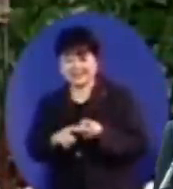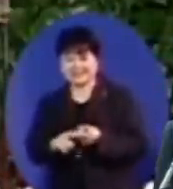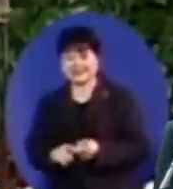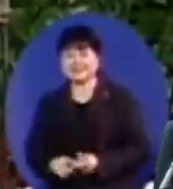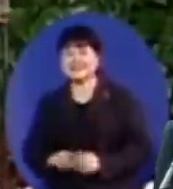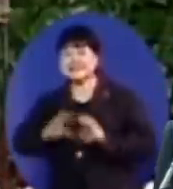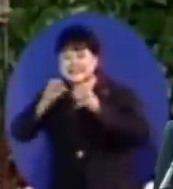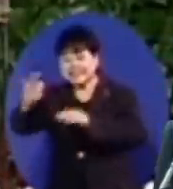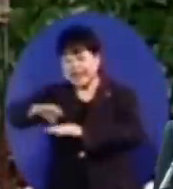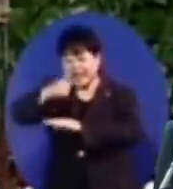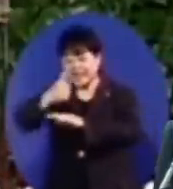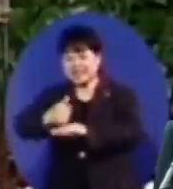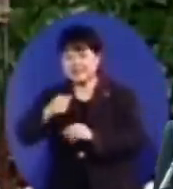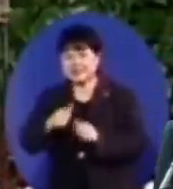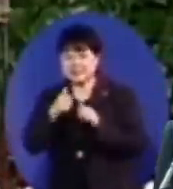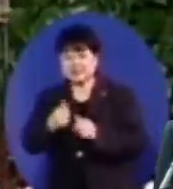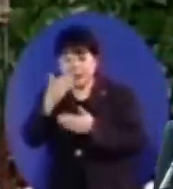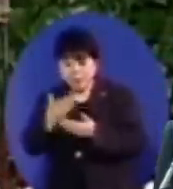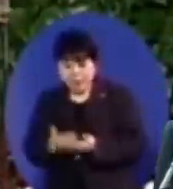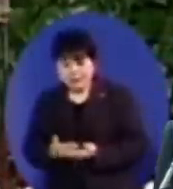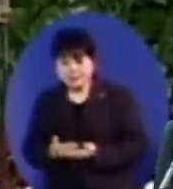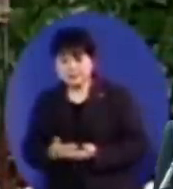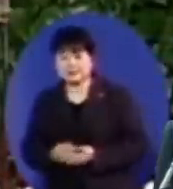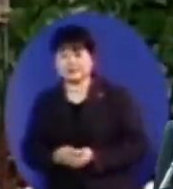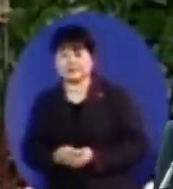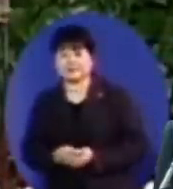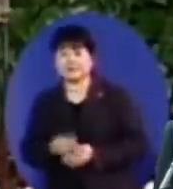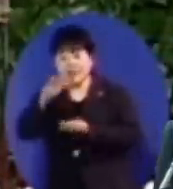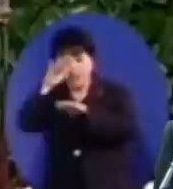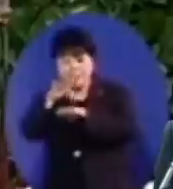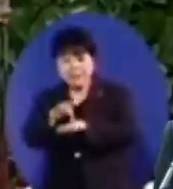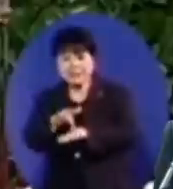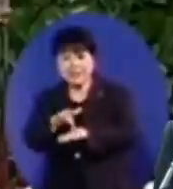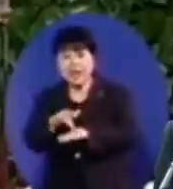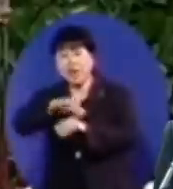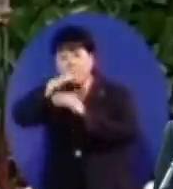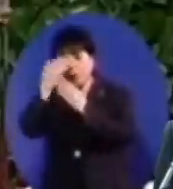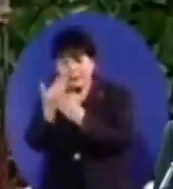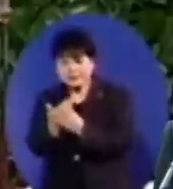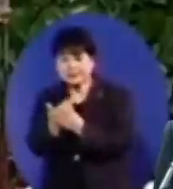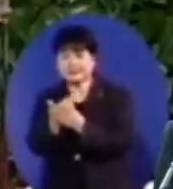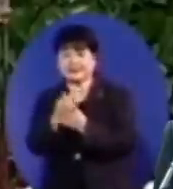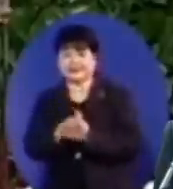세상 임금이 심판을 받았습니다. 이 세상 임금 노릇하는 마귀가 완전히